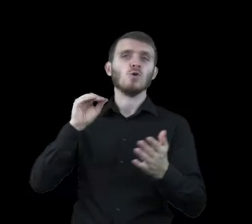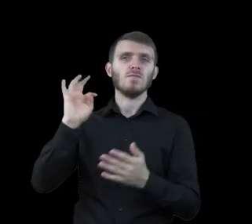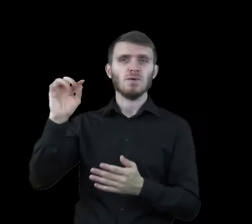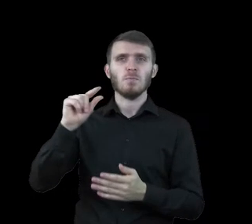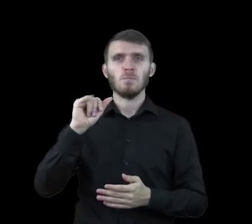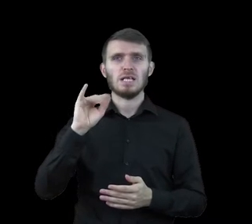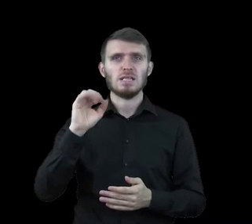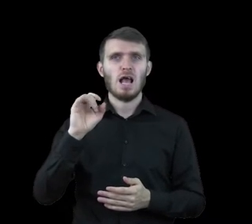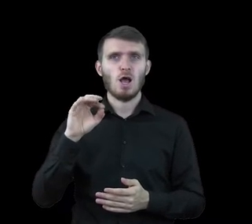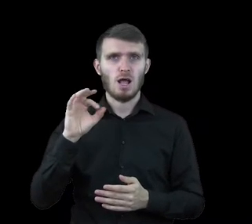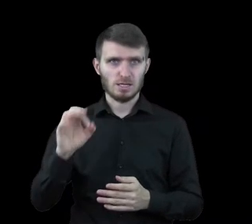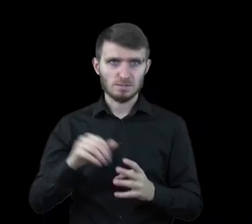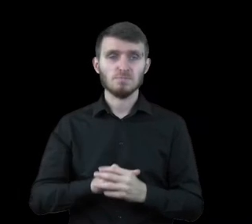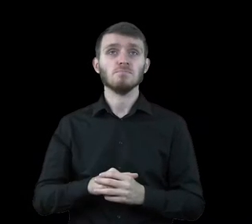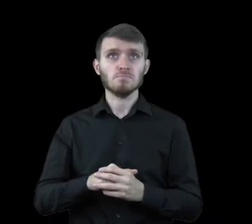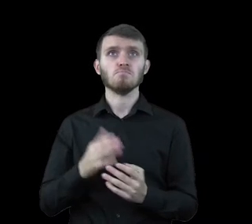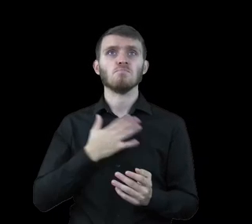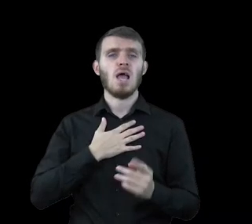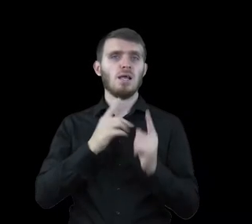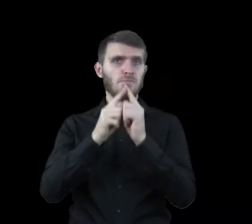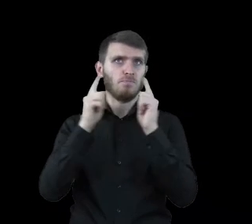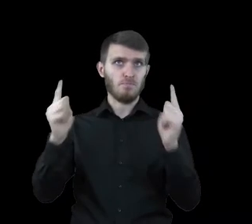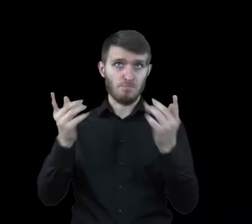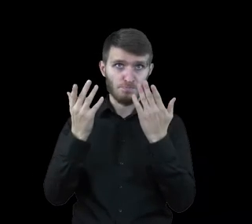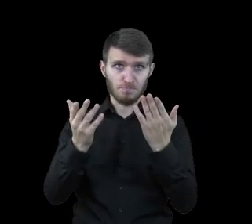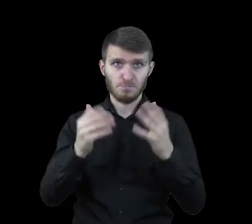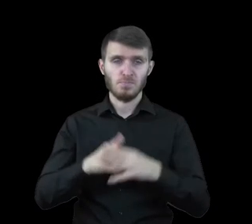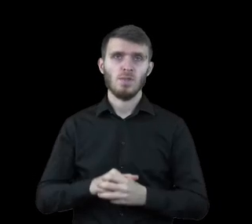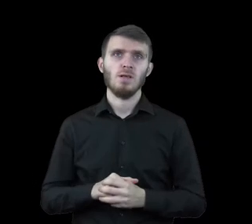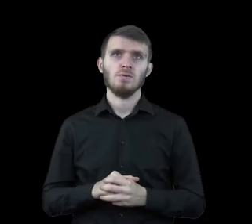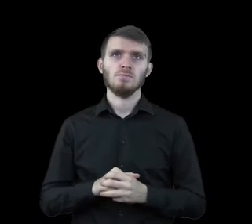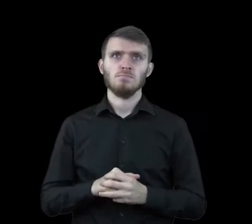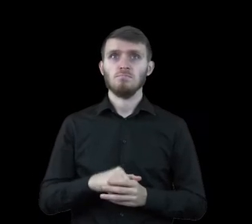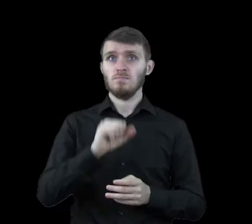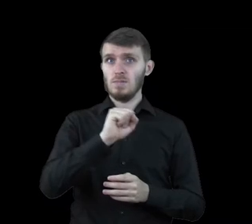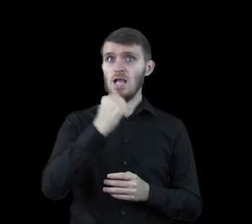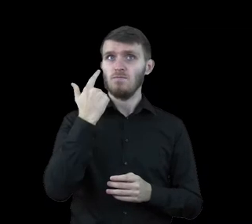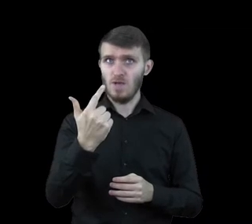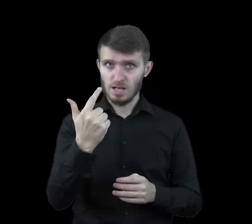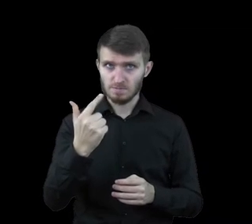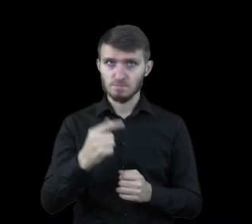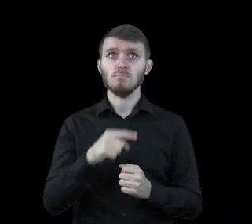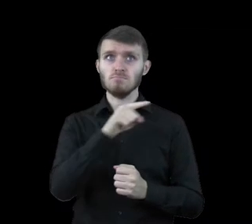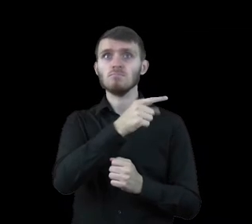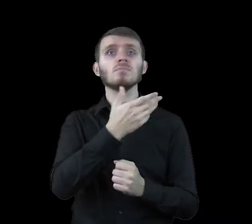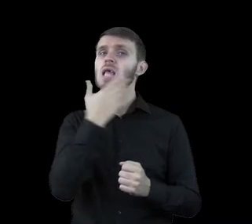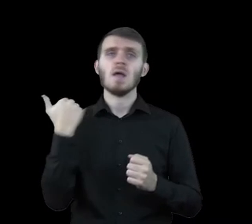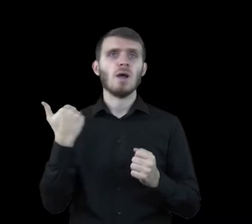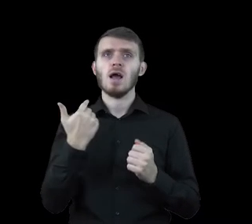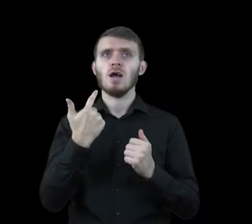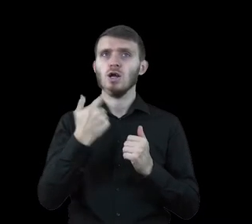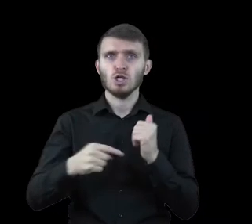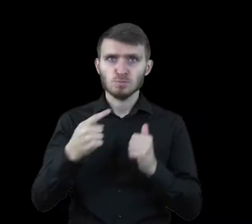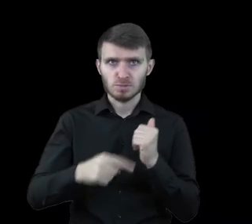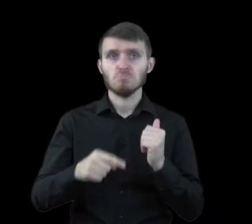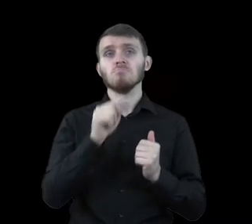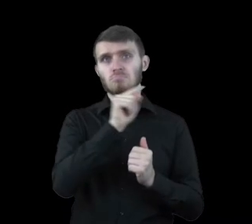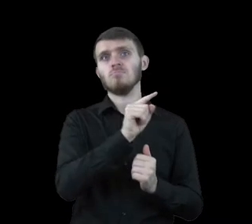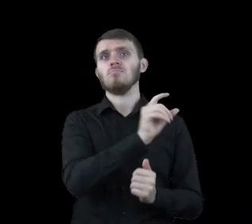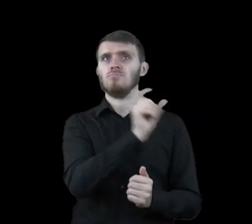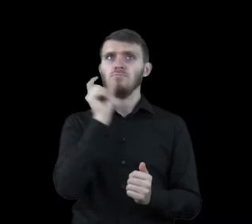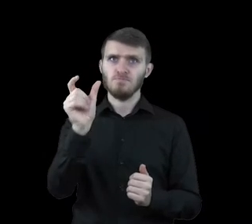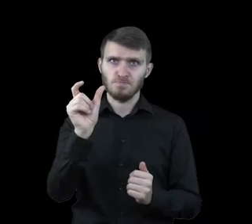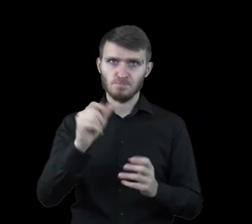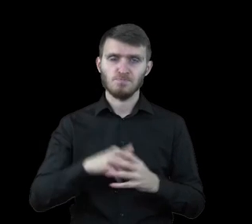teraz korzystając z twierdzenia Pitagorasa, otrzymamy sobie coś takiego. A kwadrat, bo to jest długość